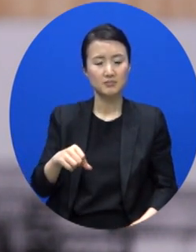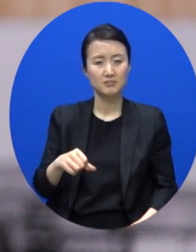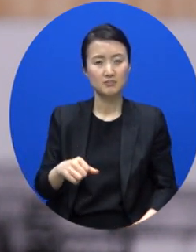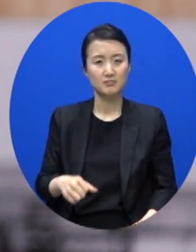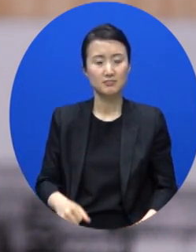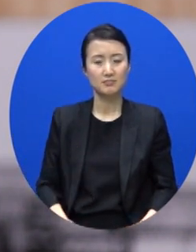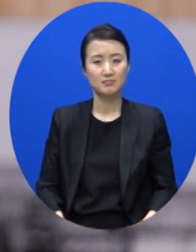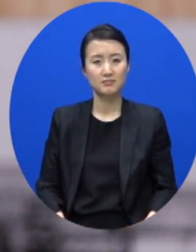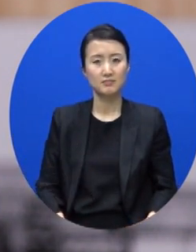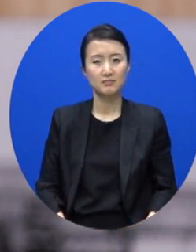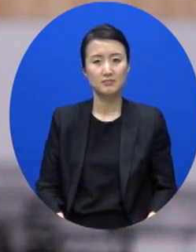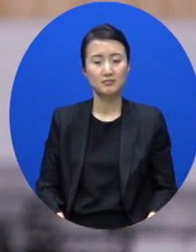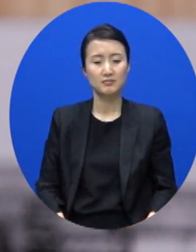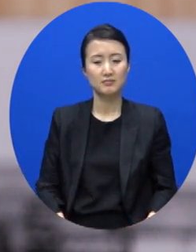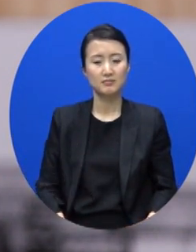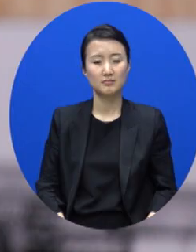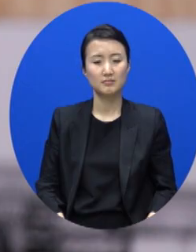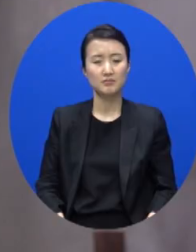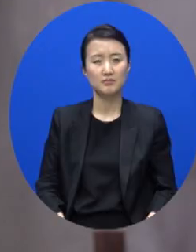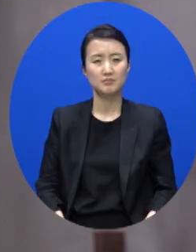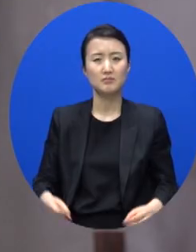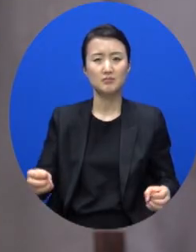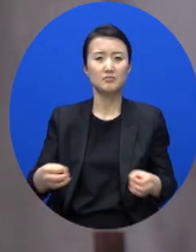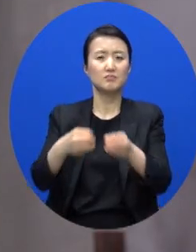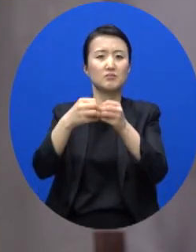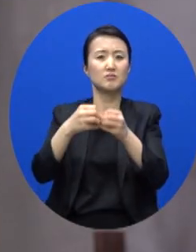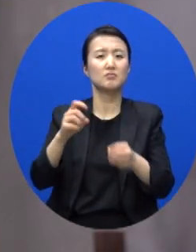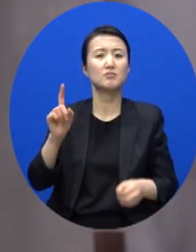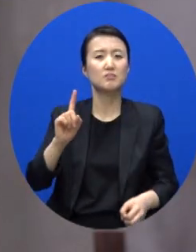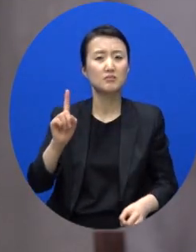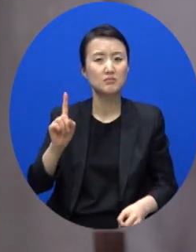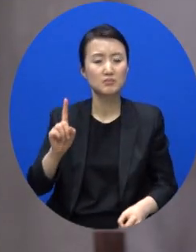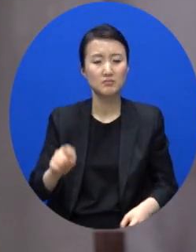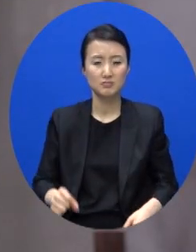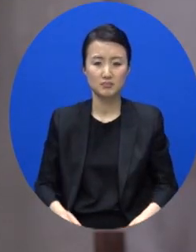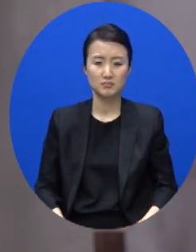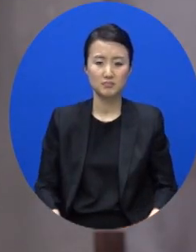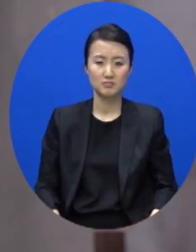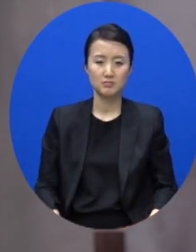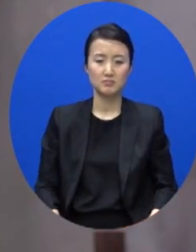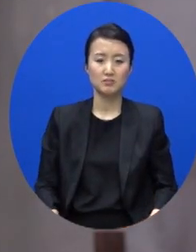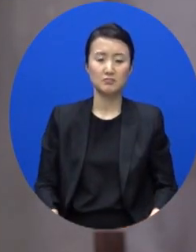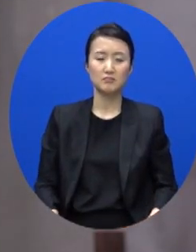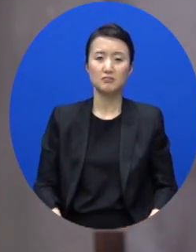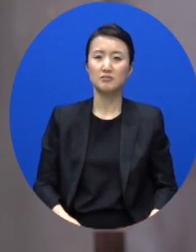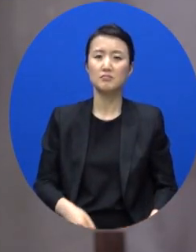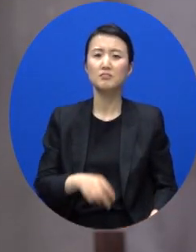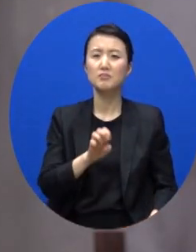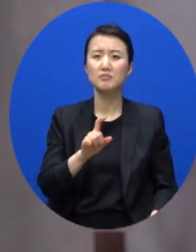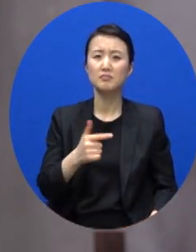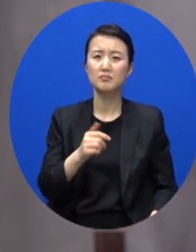거예요. 왜냐면 그러면 너희 만파식적이 연대가 어떻게 되냐?